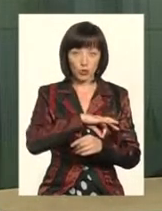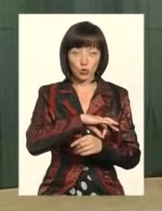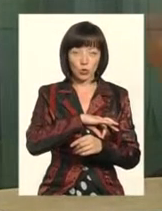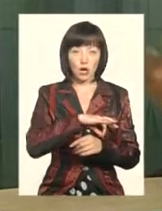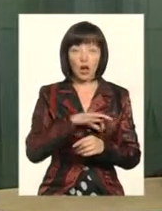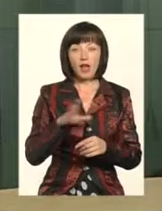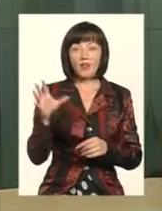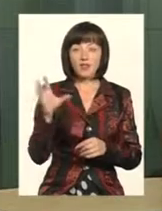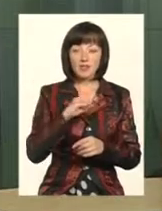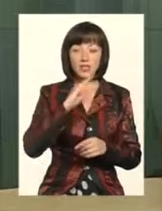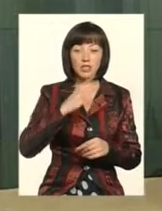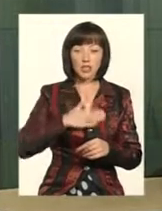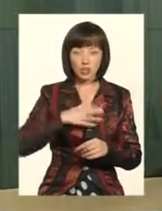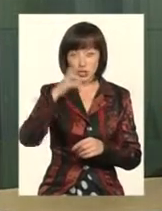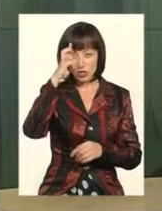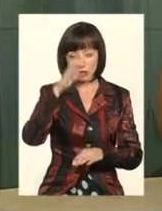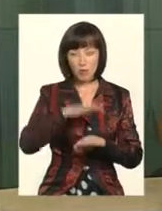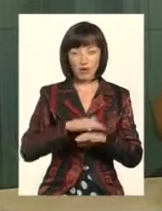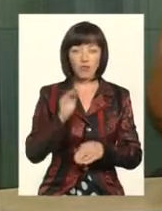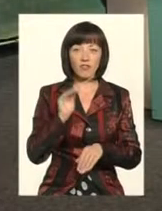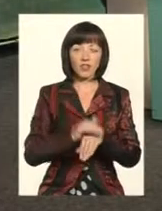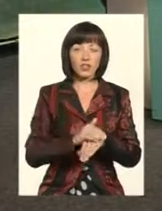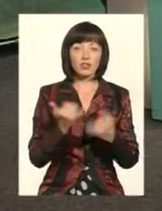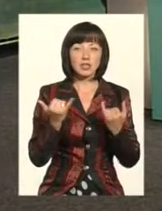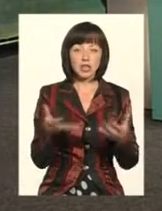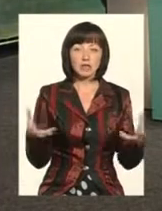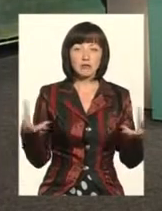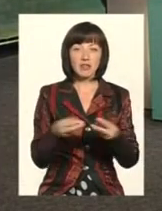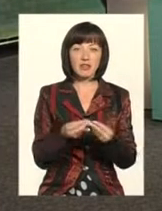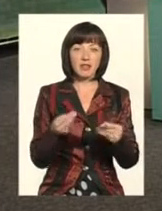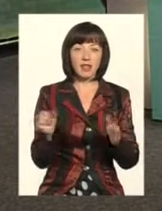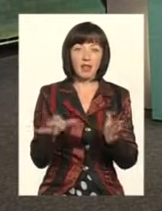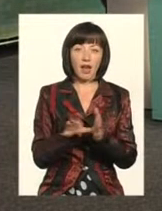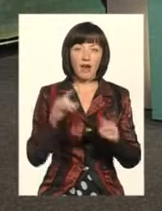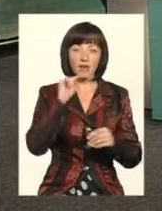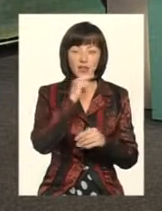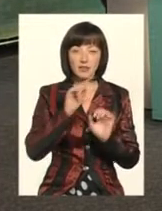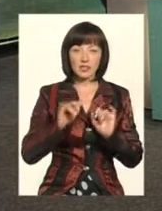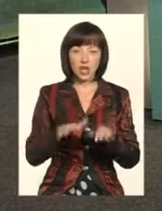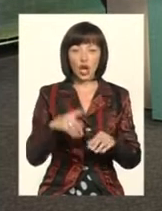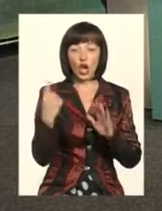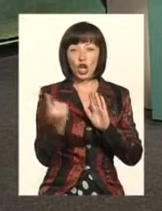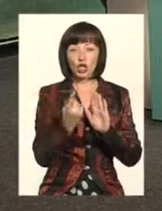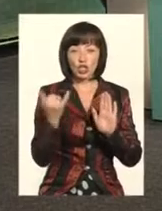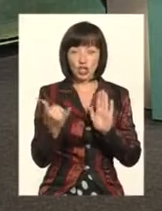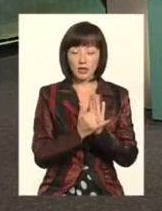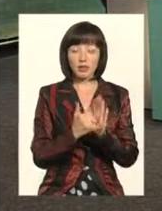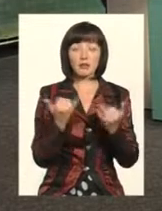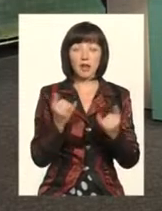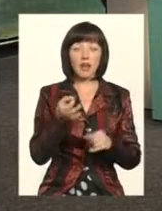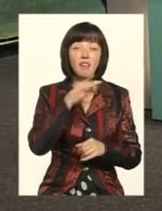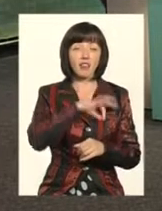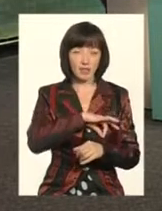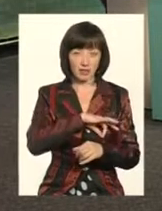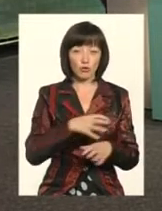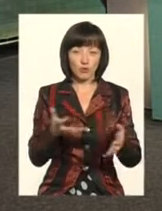саме. Тобто всі наші державні банки фактично зараз співфінансують енергоефективні заходи. І лічильники от зараз, вона, зараз дуже ефективно